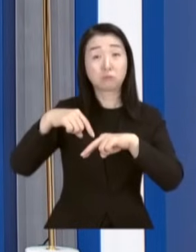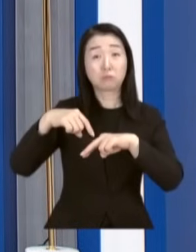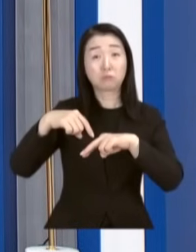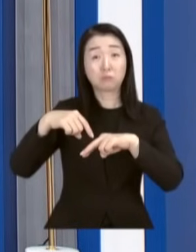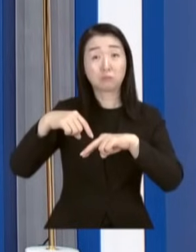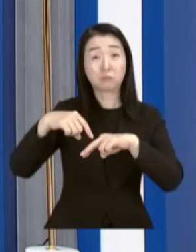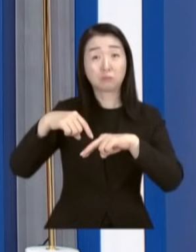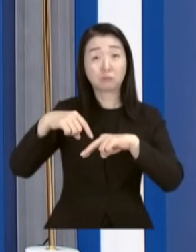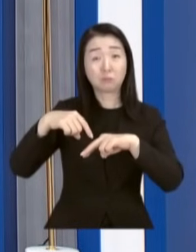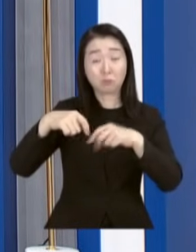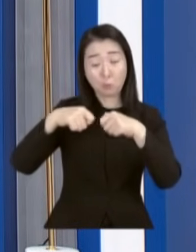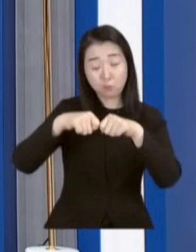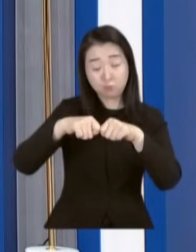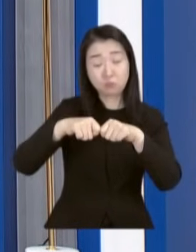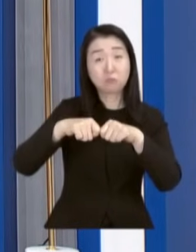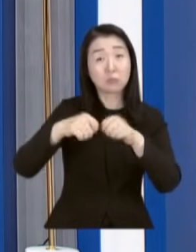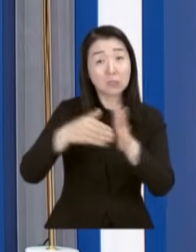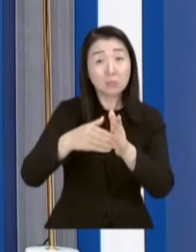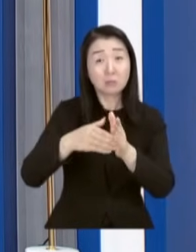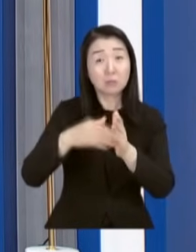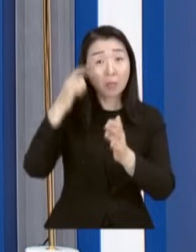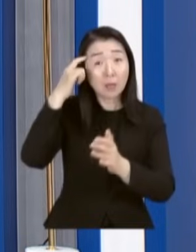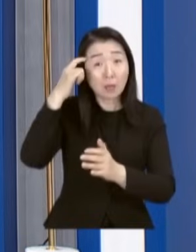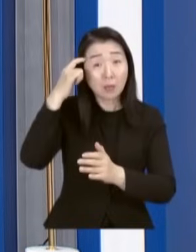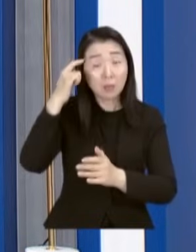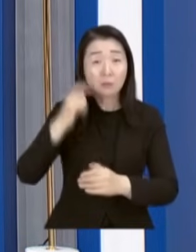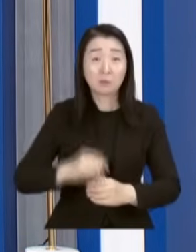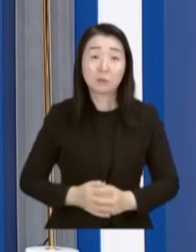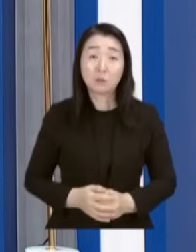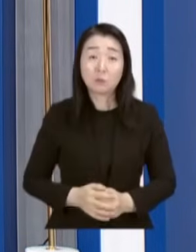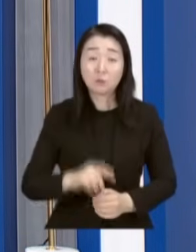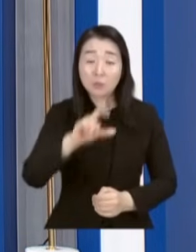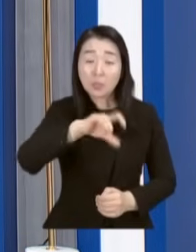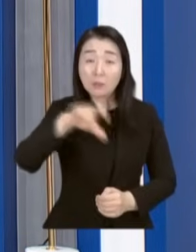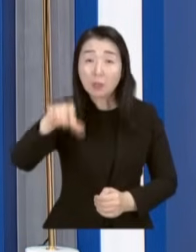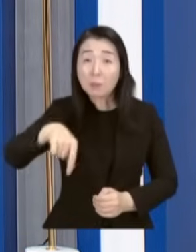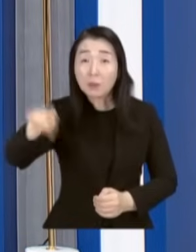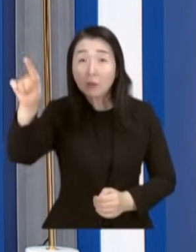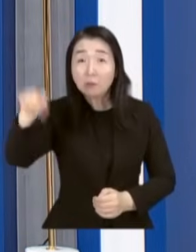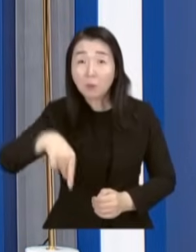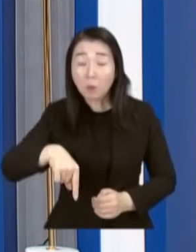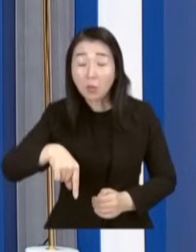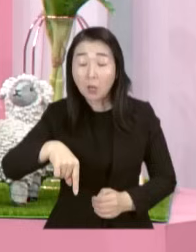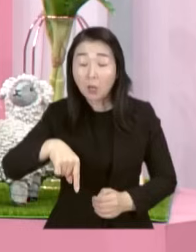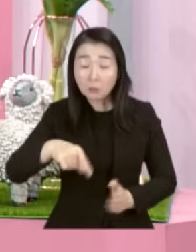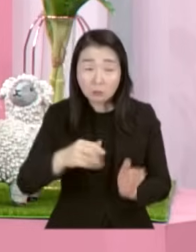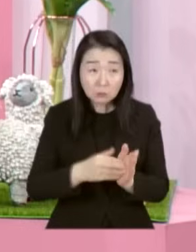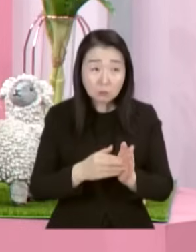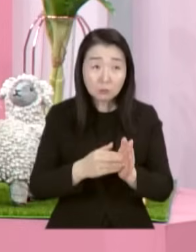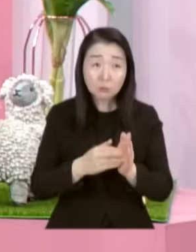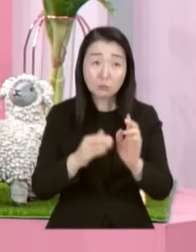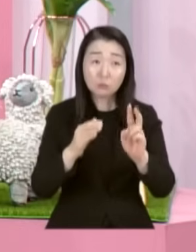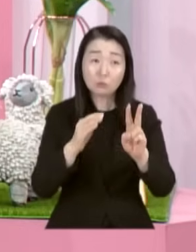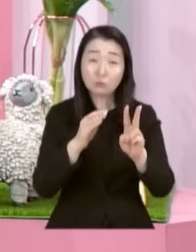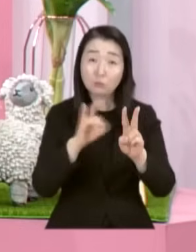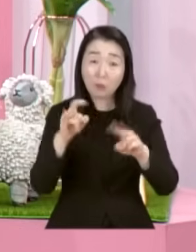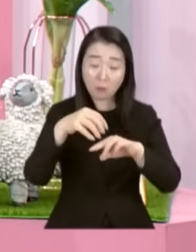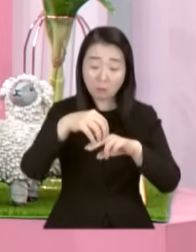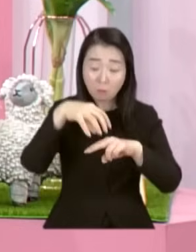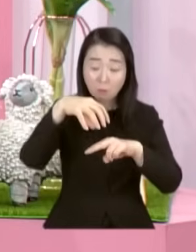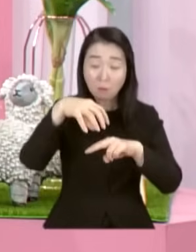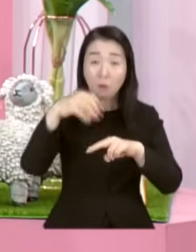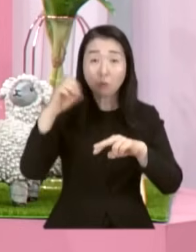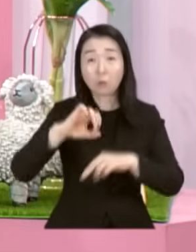올라와서 종기 짜내면 되는 줄 알았어요. 네. 그리고 이제 네팔을 갔다 왔는데 한 두어 배 커졌어. 어. 그리고 또 한